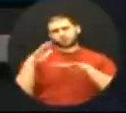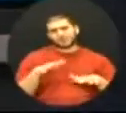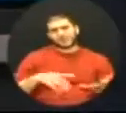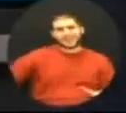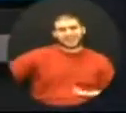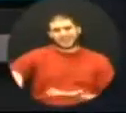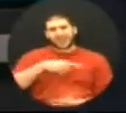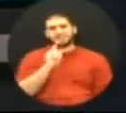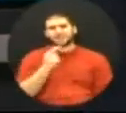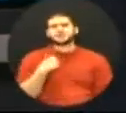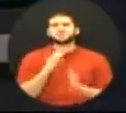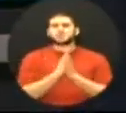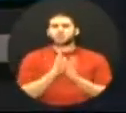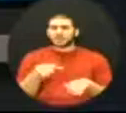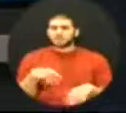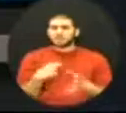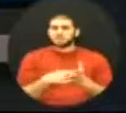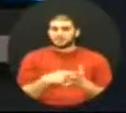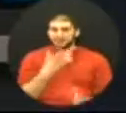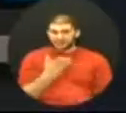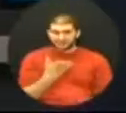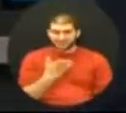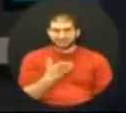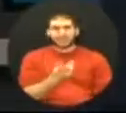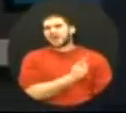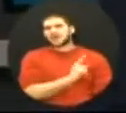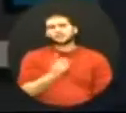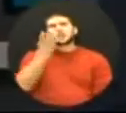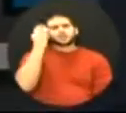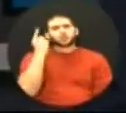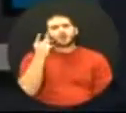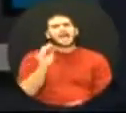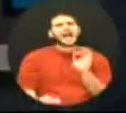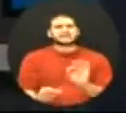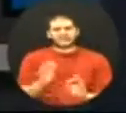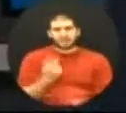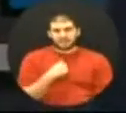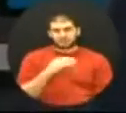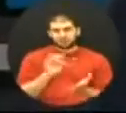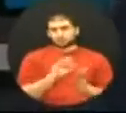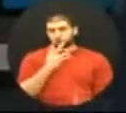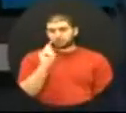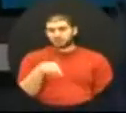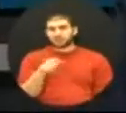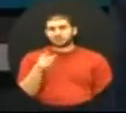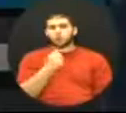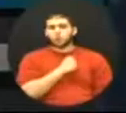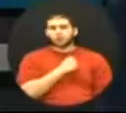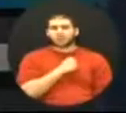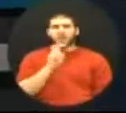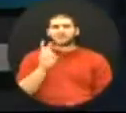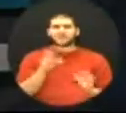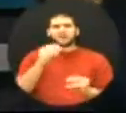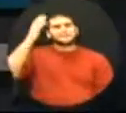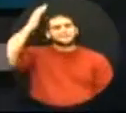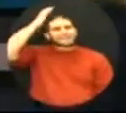הזאת, אבל אני מבקשת גם שבמחיר הזה, אסור לשכוח את ההסתה. אני ביום 5 אהיה באולפנה באופרה יחד עם בצלאל סמוטריץ',